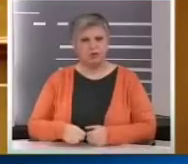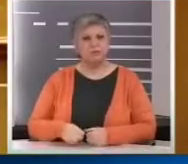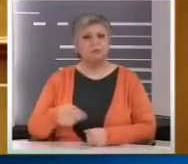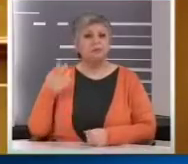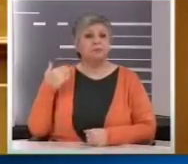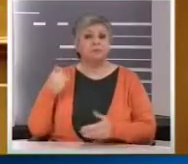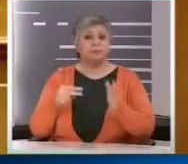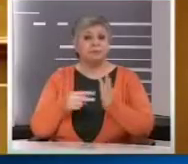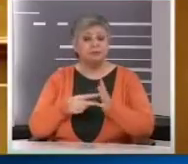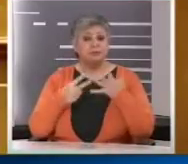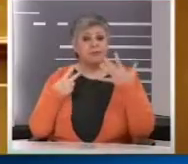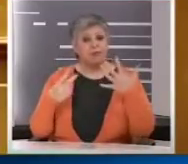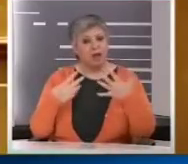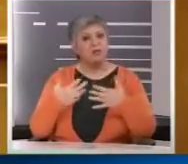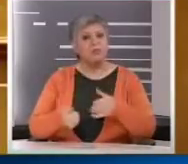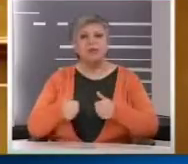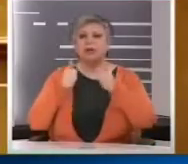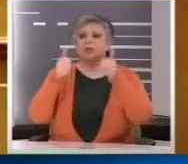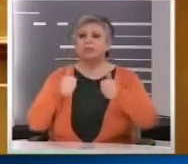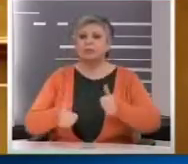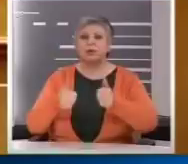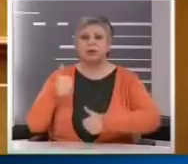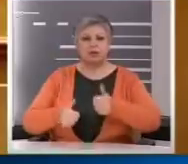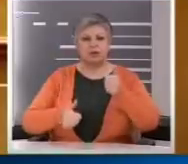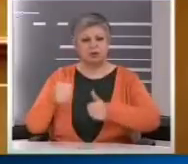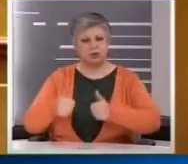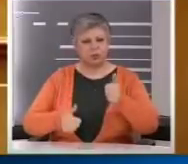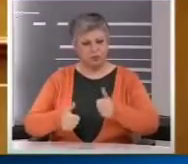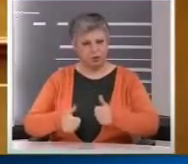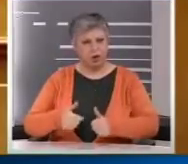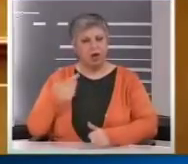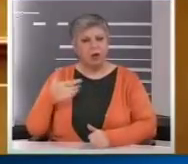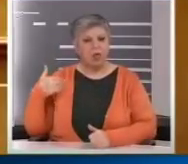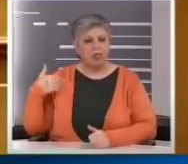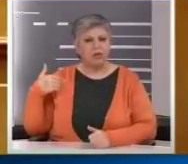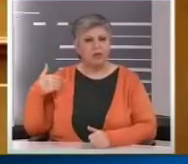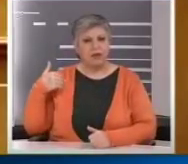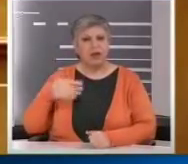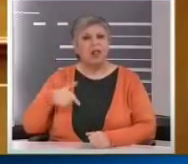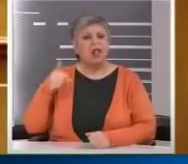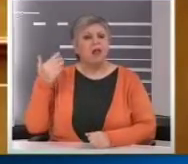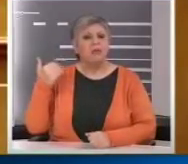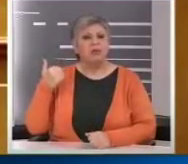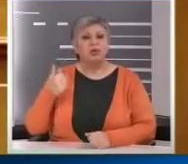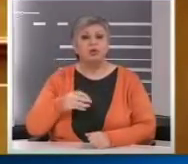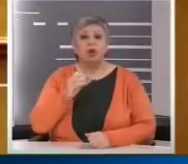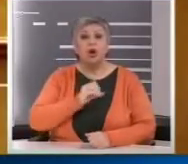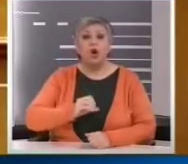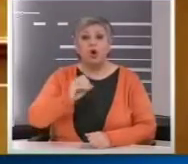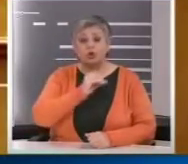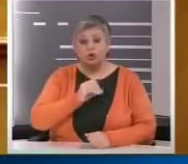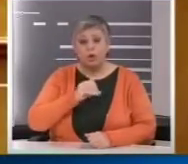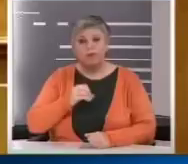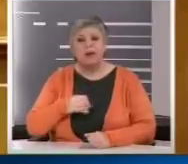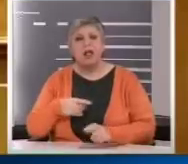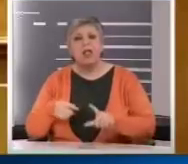το 2007 τον ολοκληρώσαμε μέσα σε 2,5 μήνες, τον Οκτώβρη με Δεκέμβρη του 2015 για να προλάβουμε τη